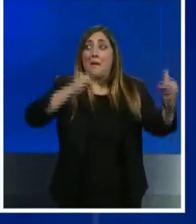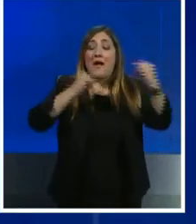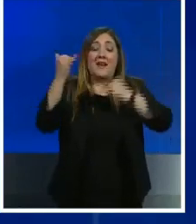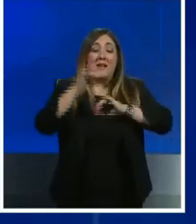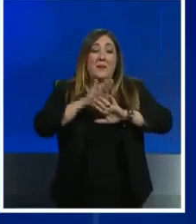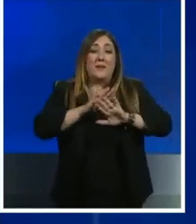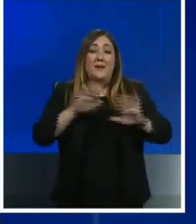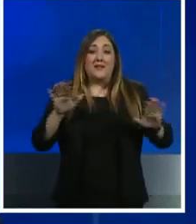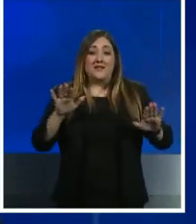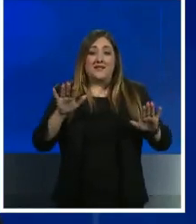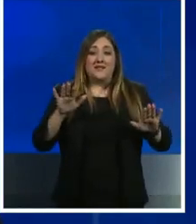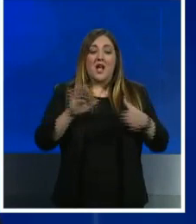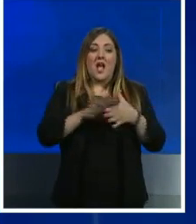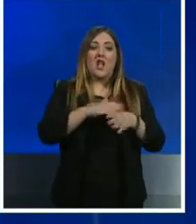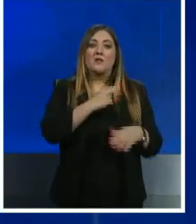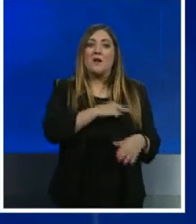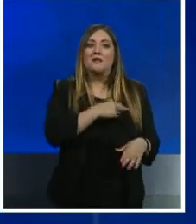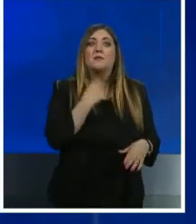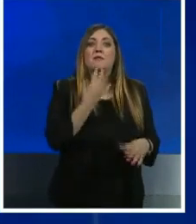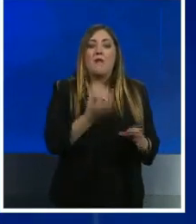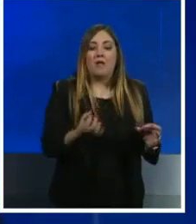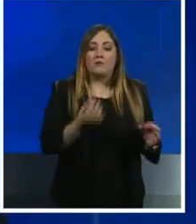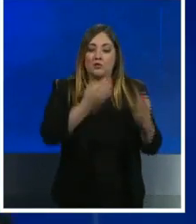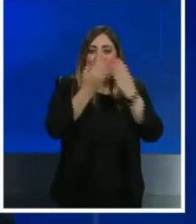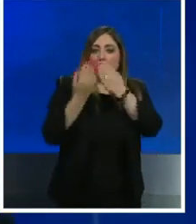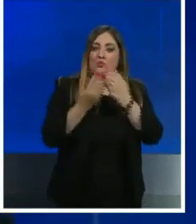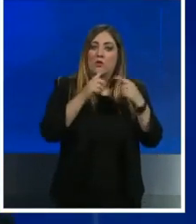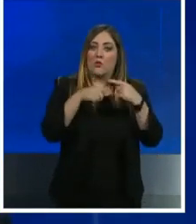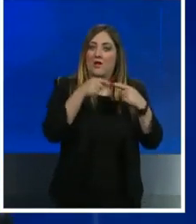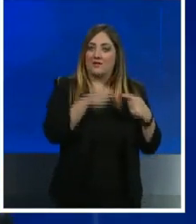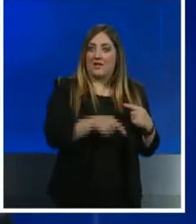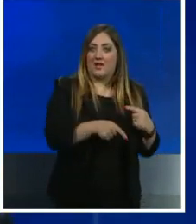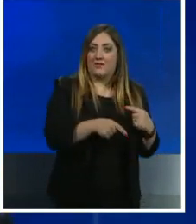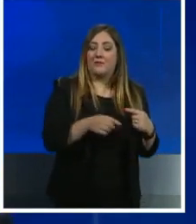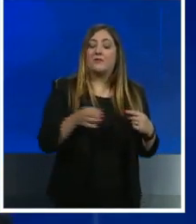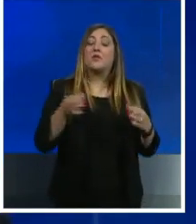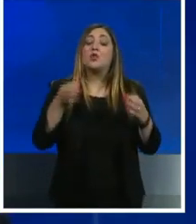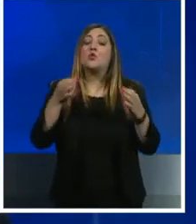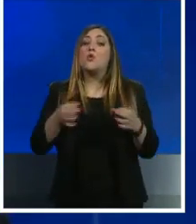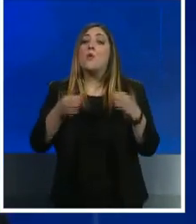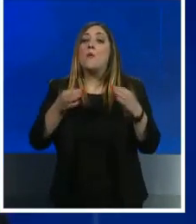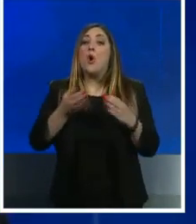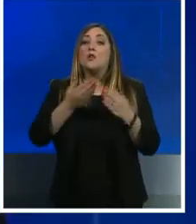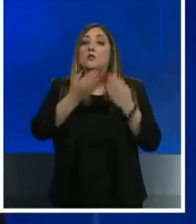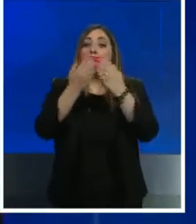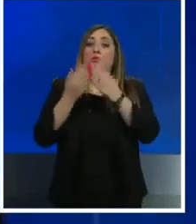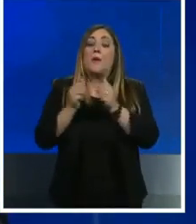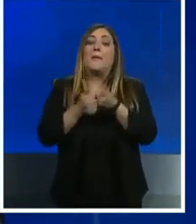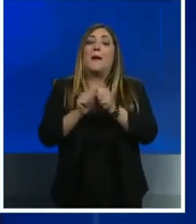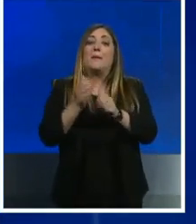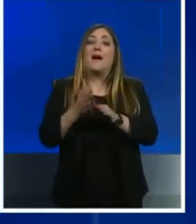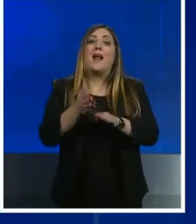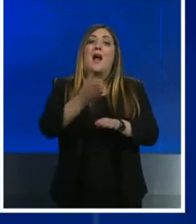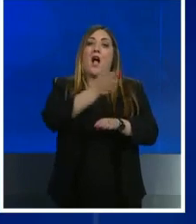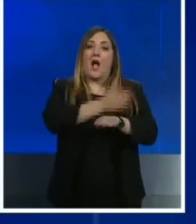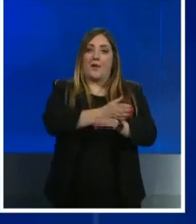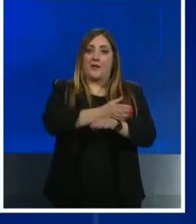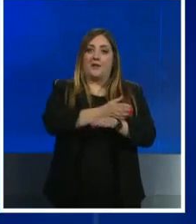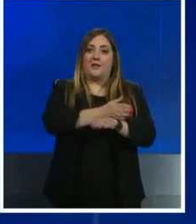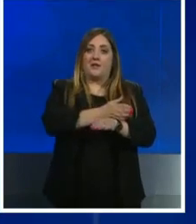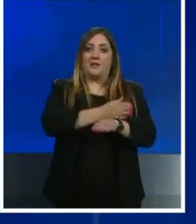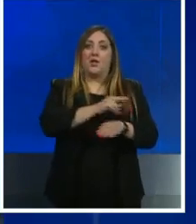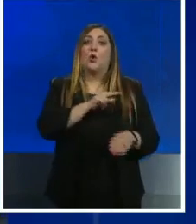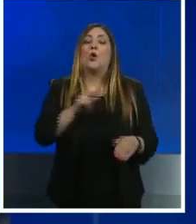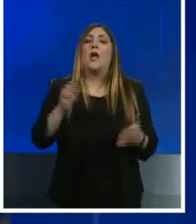imħarġin. U l-istudji li suppost isiru qabel ma jkun hemm dan l-ippjanar ekonomiku huwa li tara l-impatti